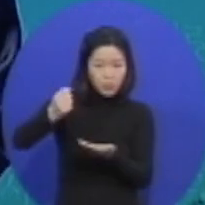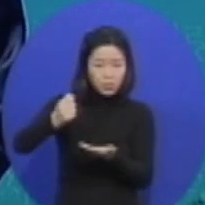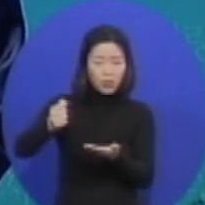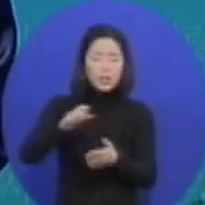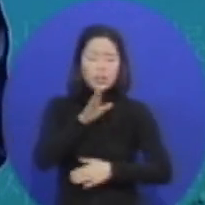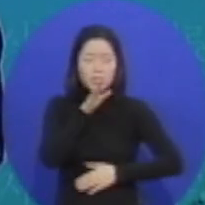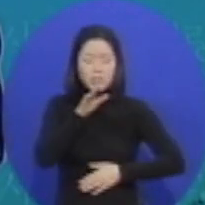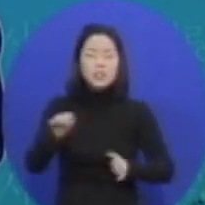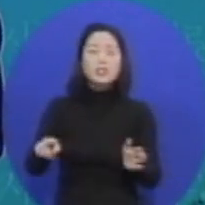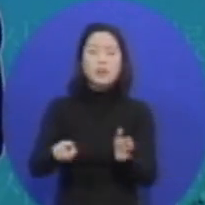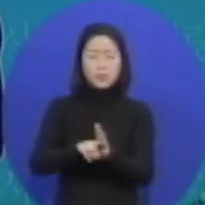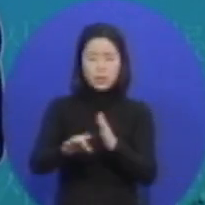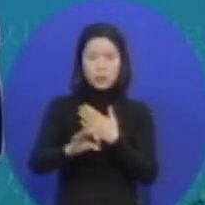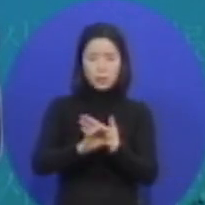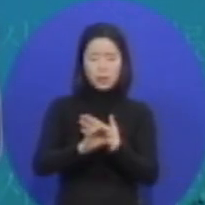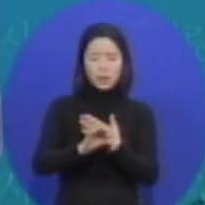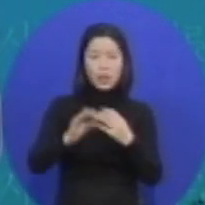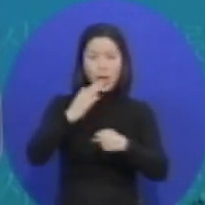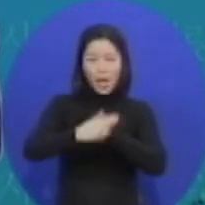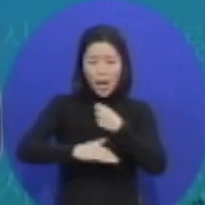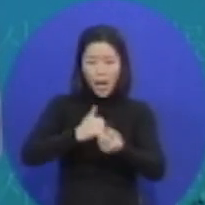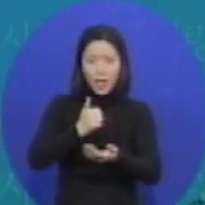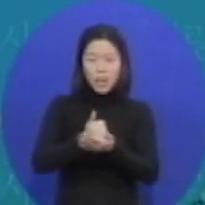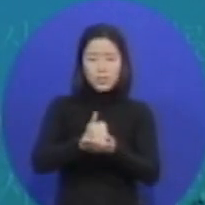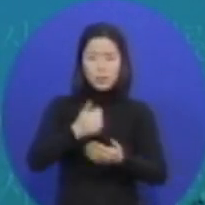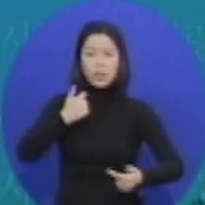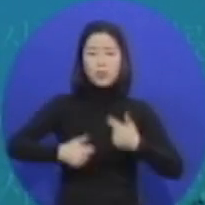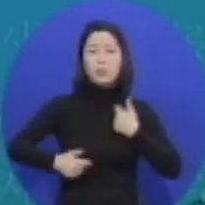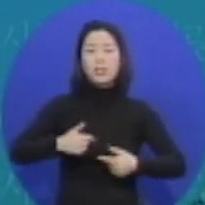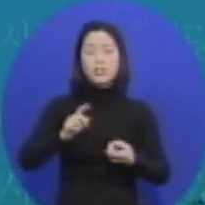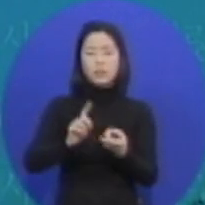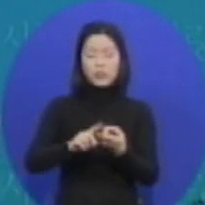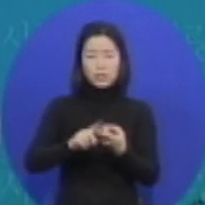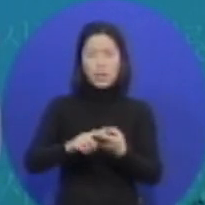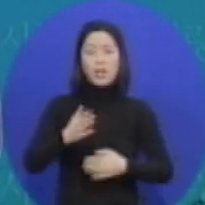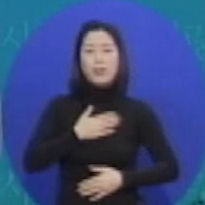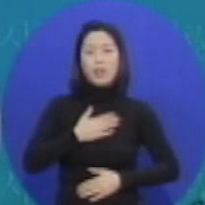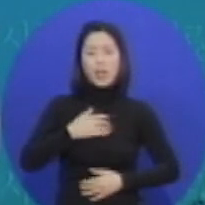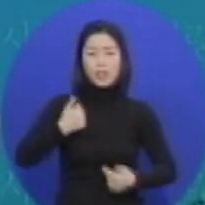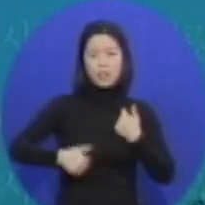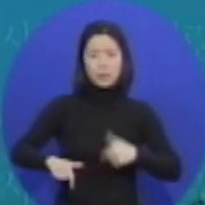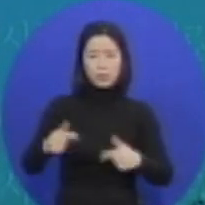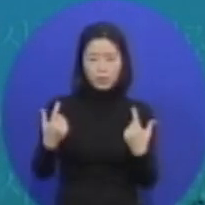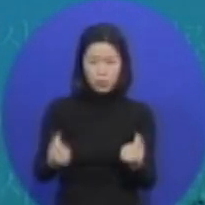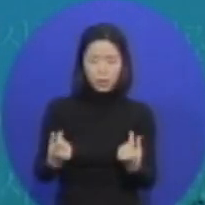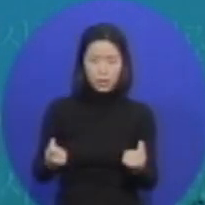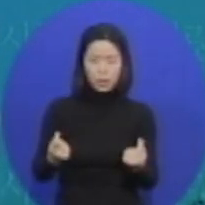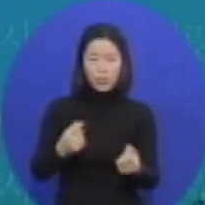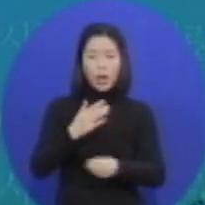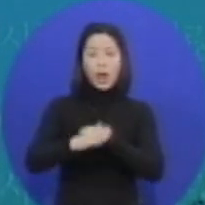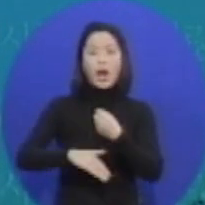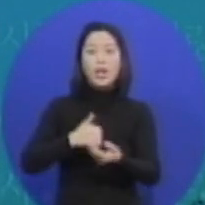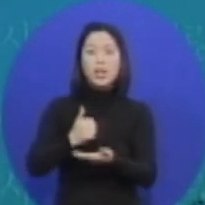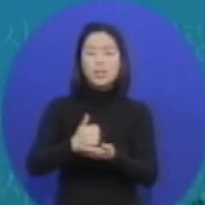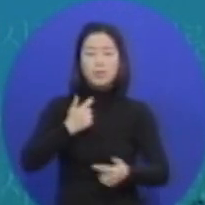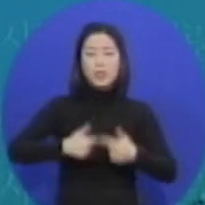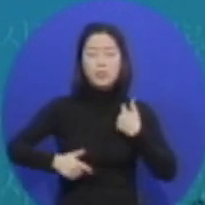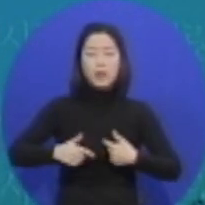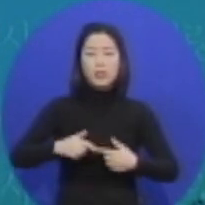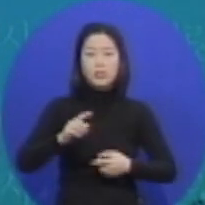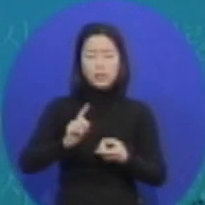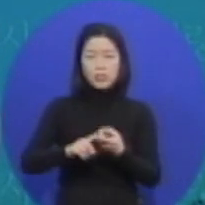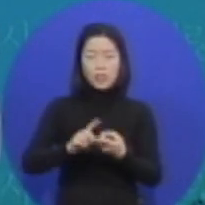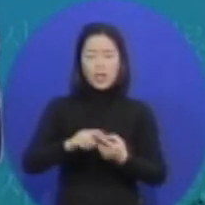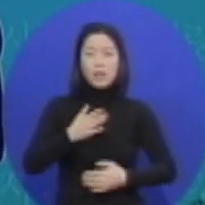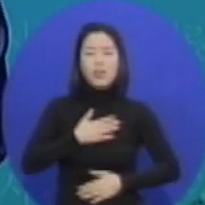그러면 하나님이 기뻐하시는 것이 내 기쁨 이에요 하나님이 기뻐하시는 것이 내 소원 이랄까요